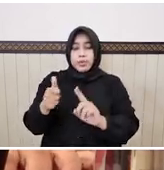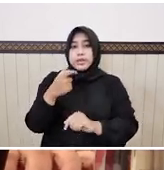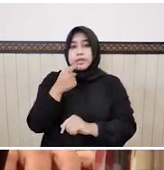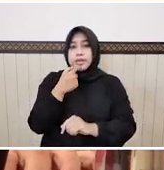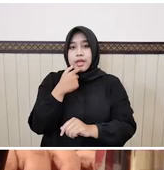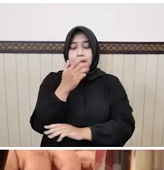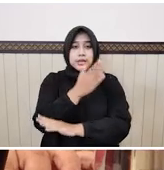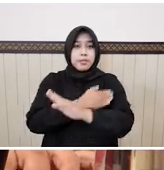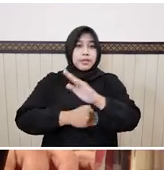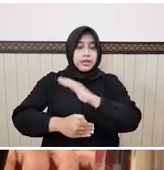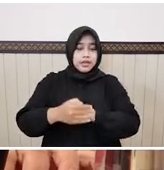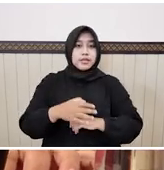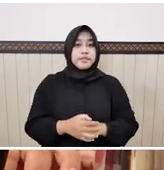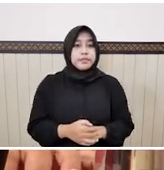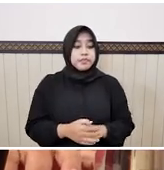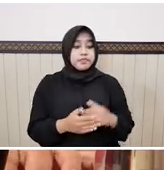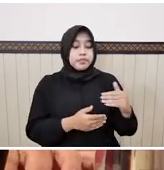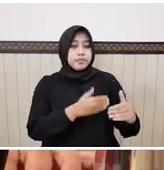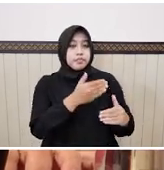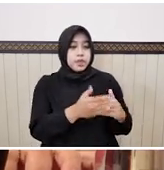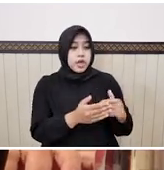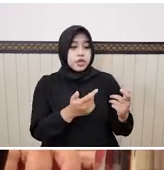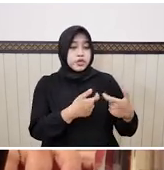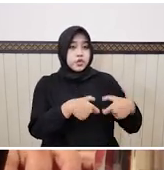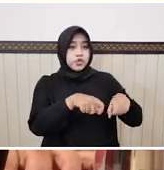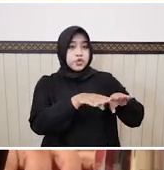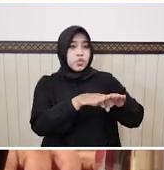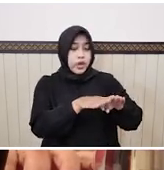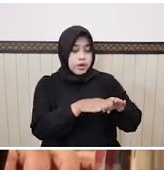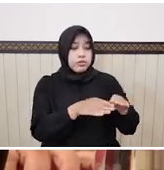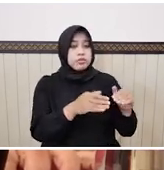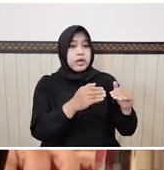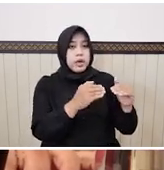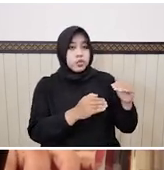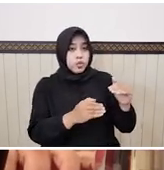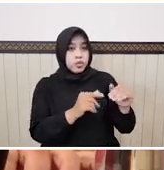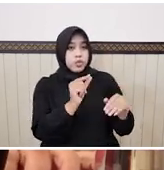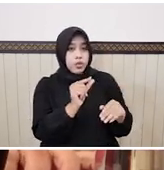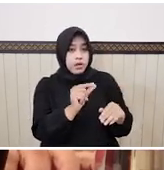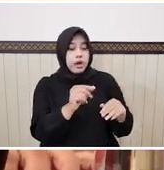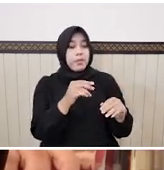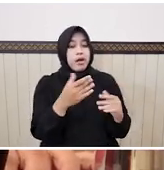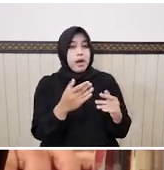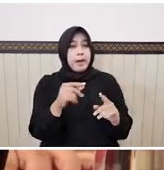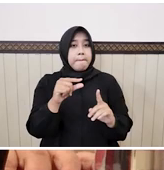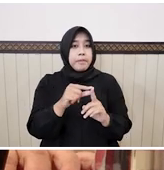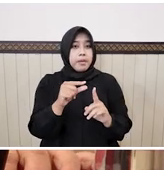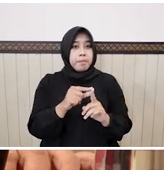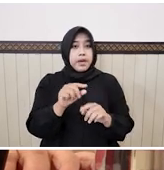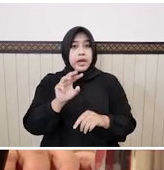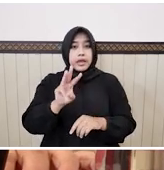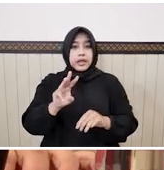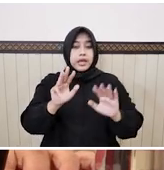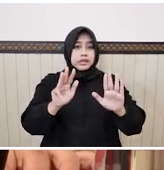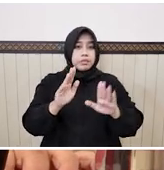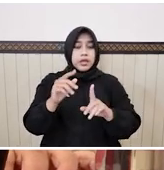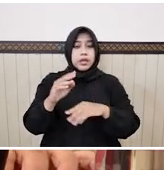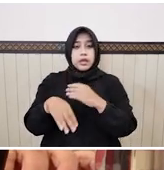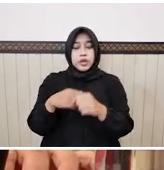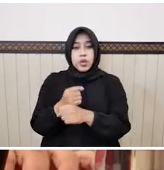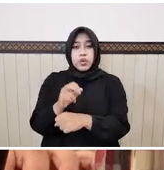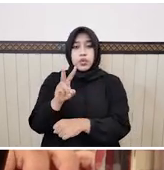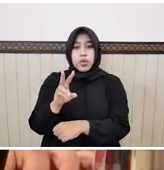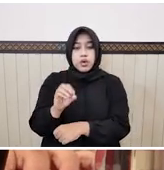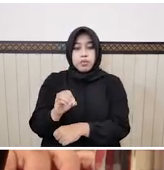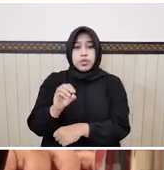tentang penyandang disabilitas kemudian sesuai dengan turunannya PP 39 tahun 2020 tentang